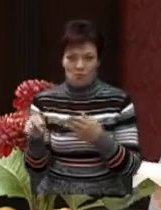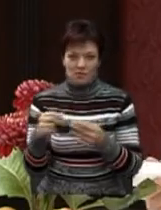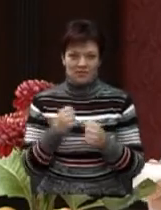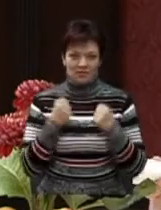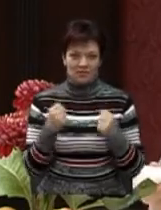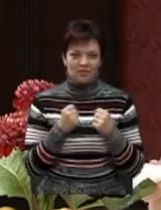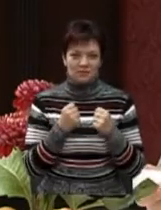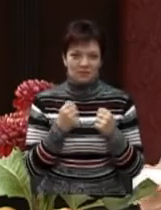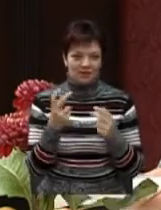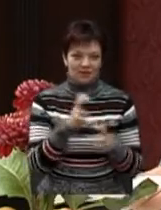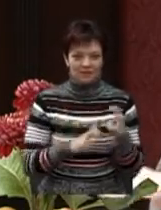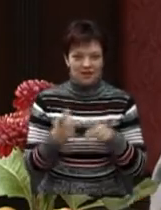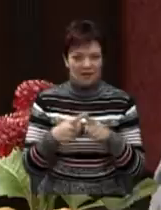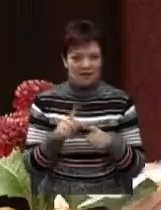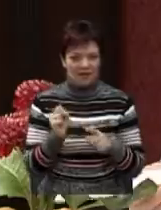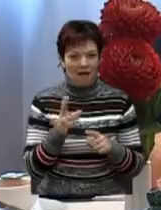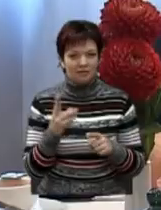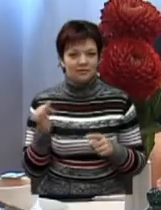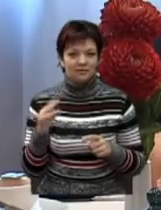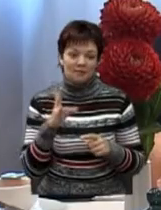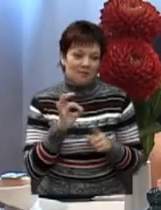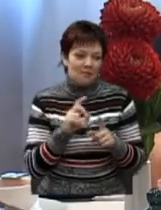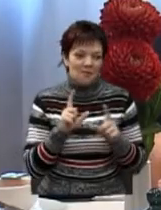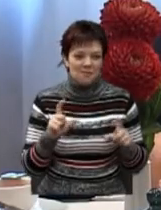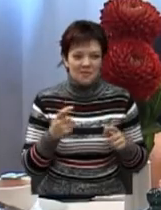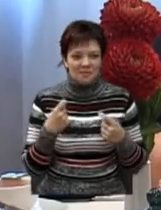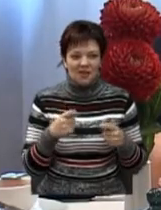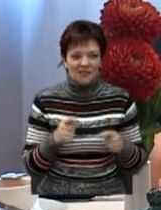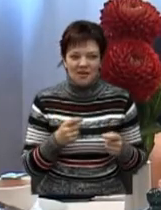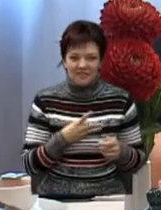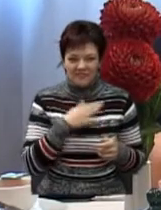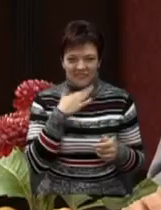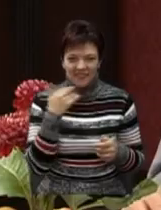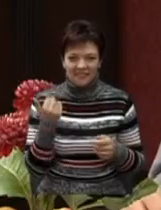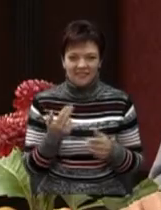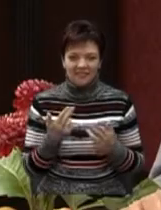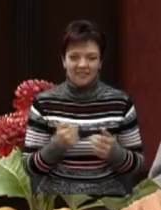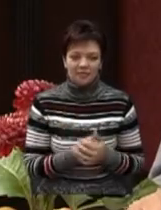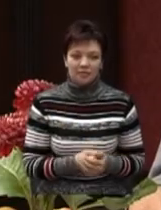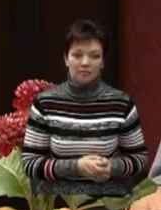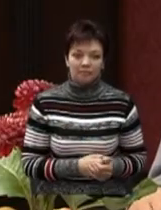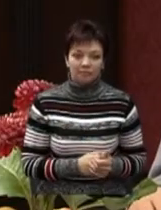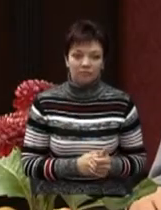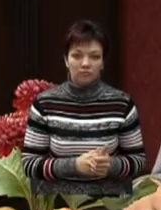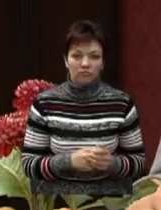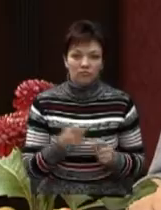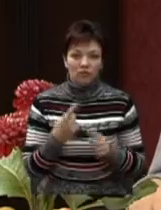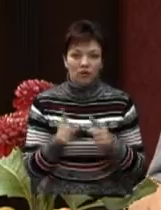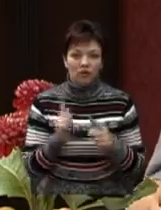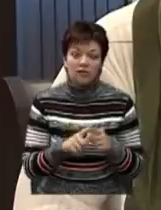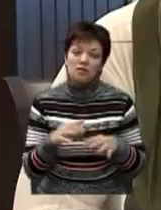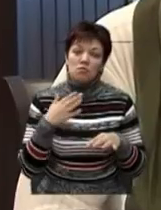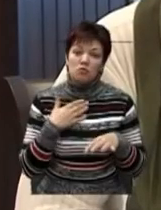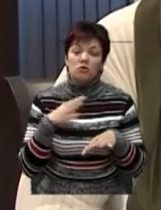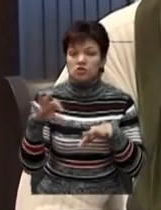люди, которые раз в году приходят, там, получают дивиденды. В тюрьме не сидел, значит, никакого обвинения не